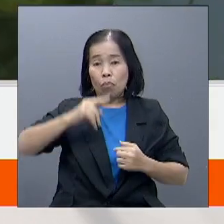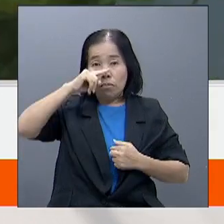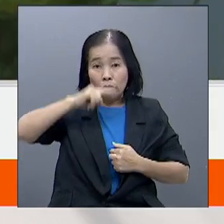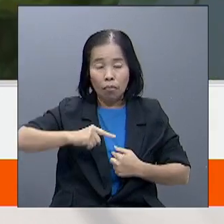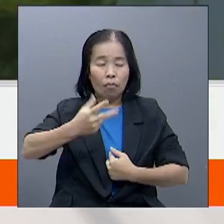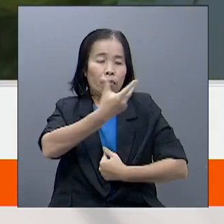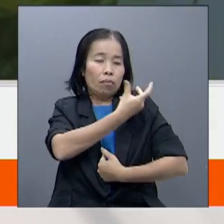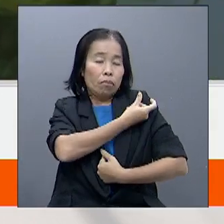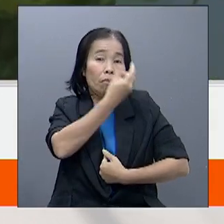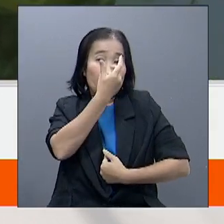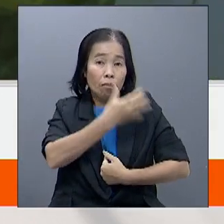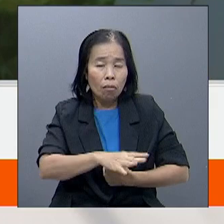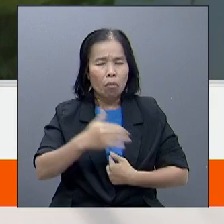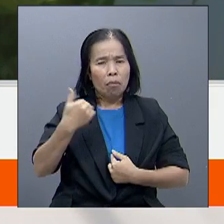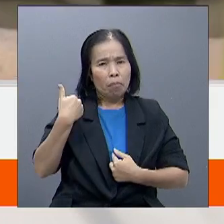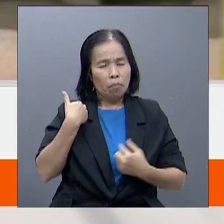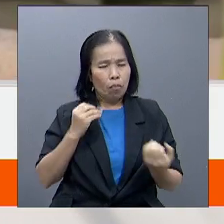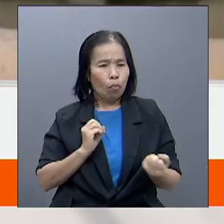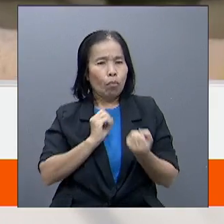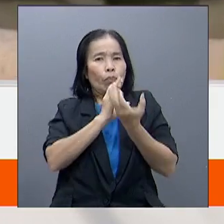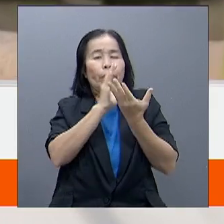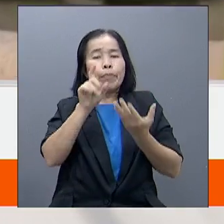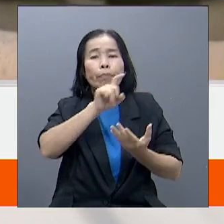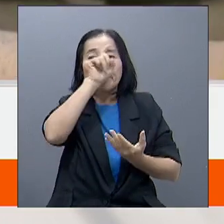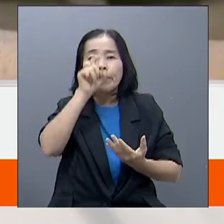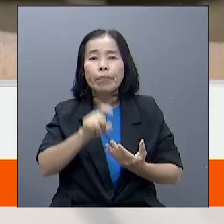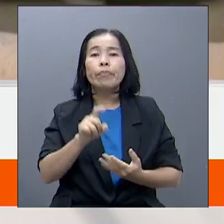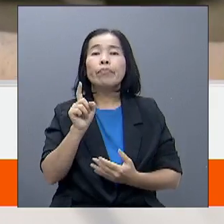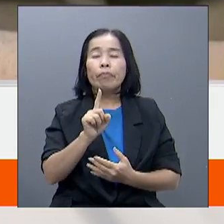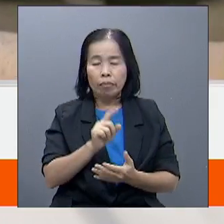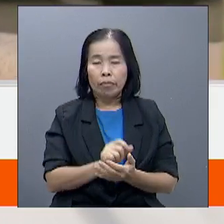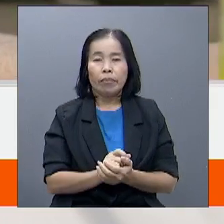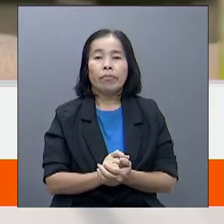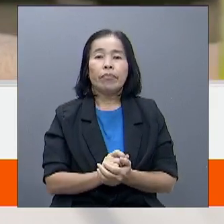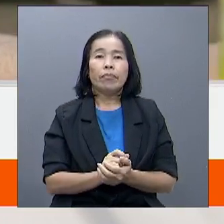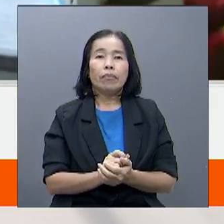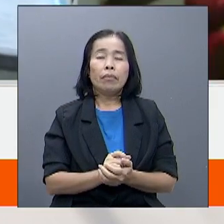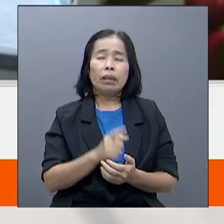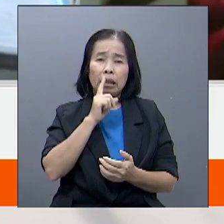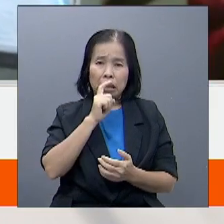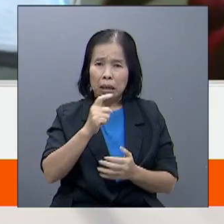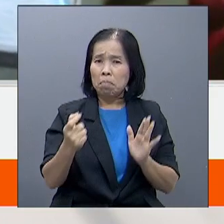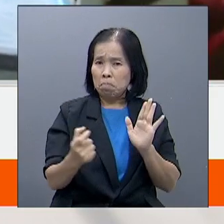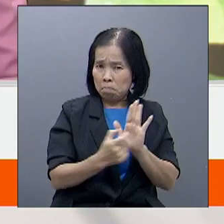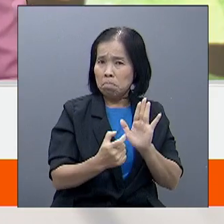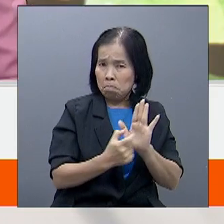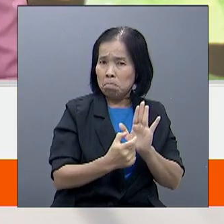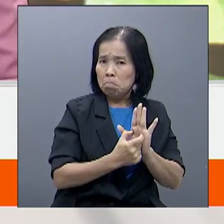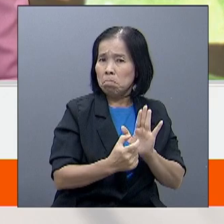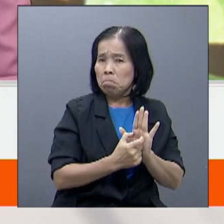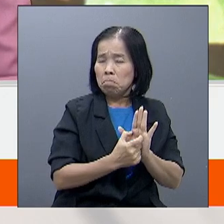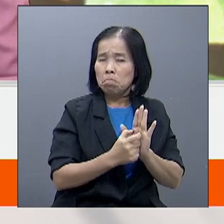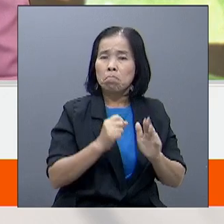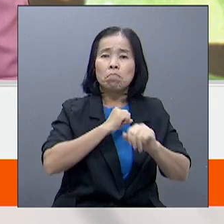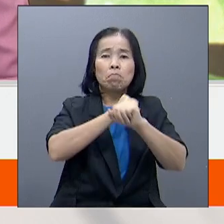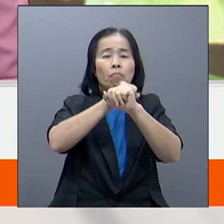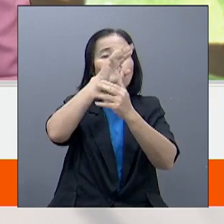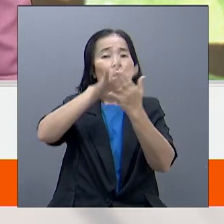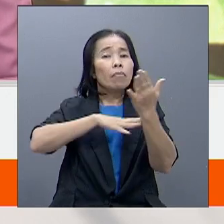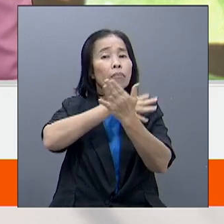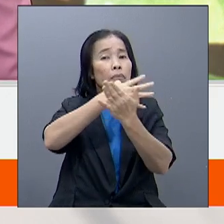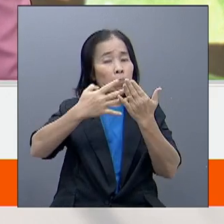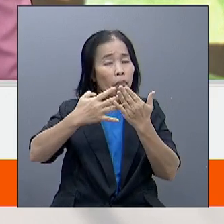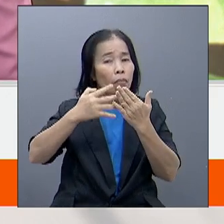ะครับว่ามีผลอย่างไรบ้างนะครับ ค่ะมีแนวโน้มที่จะบรรจุอยู่ในแผนวัคซีนชาติด้วยใช่ไหมคะทีนี้ก็เล